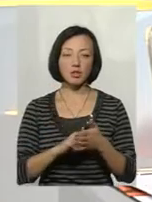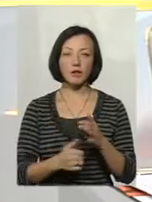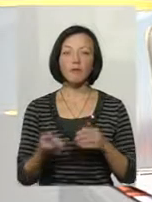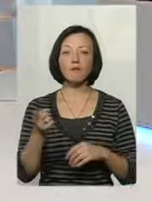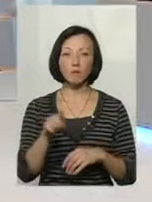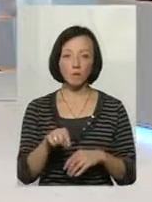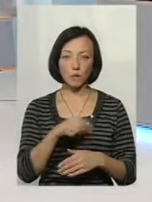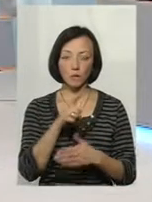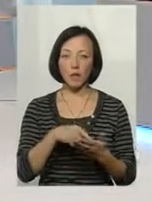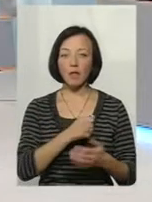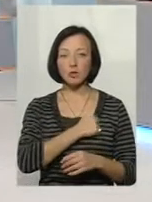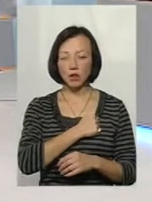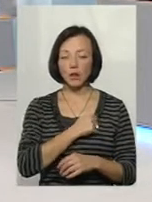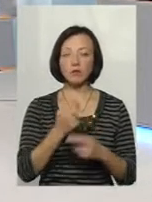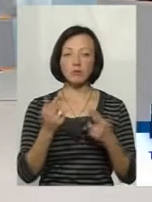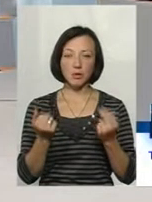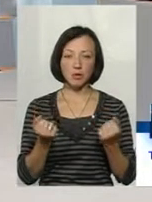На жаль, були.